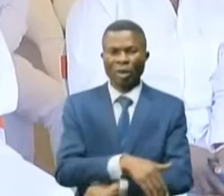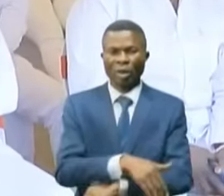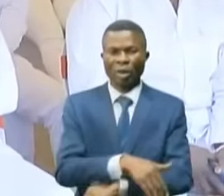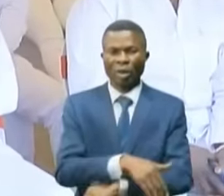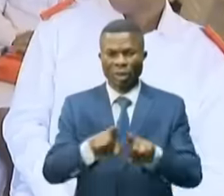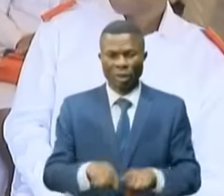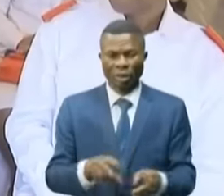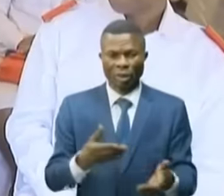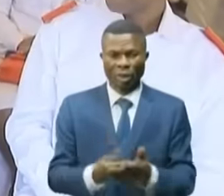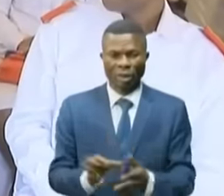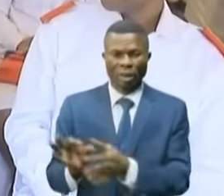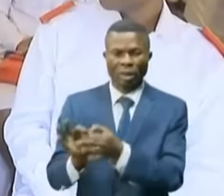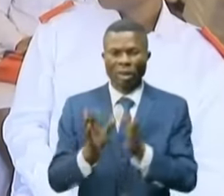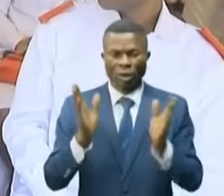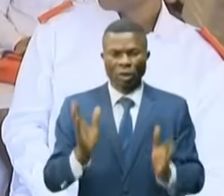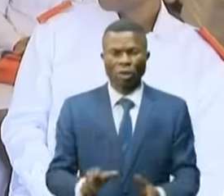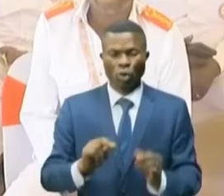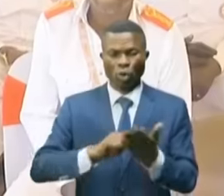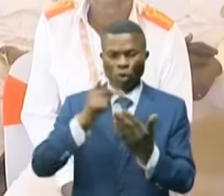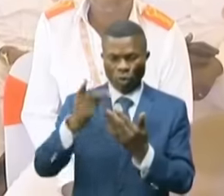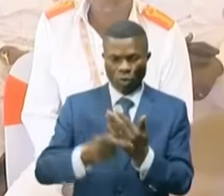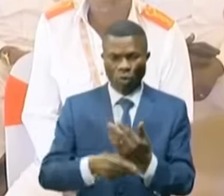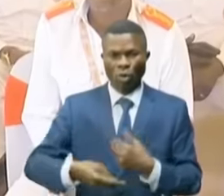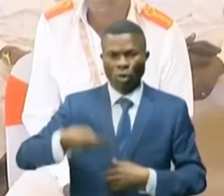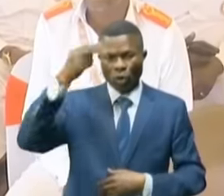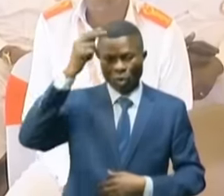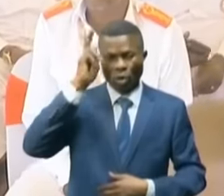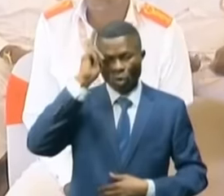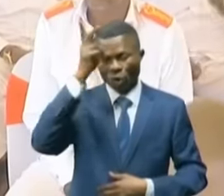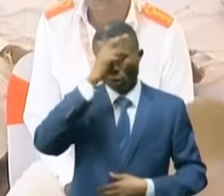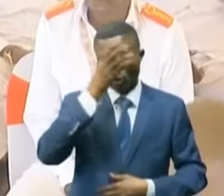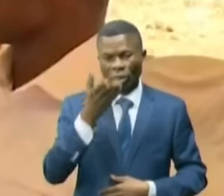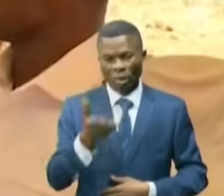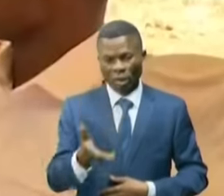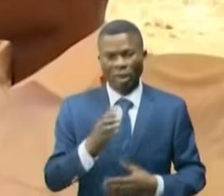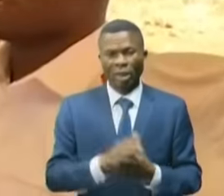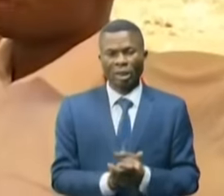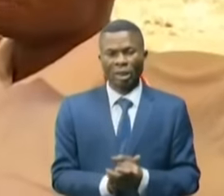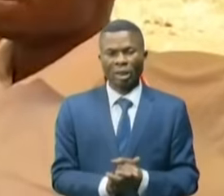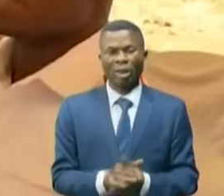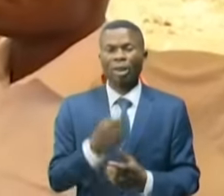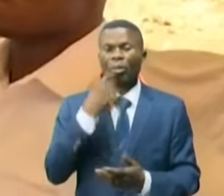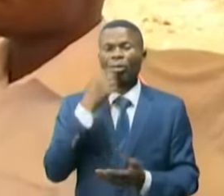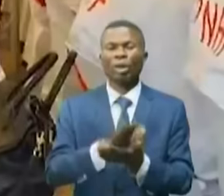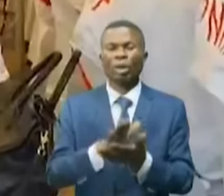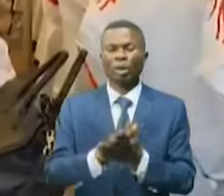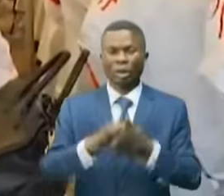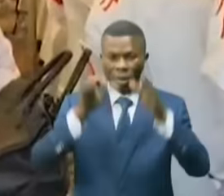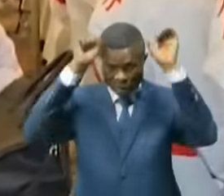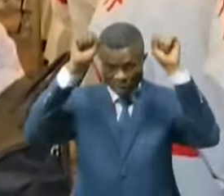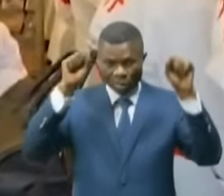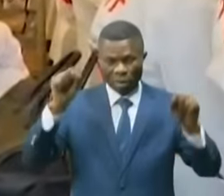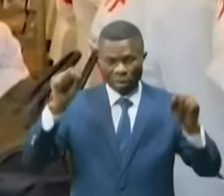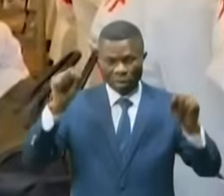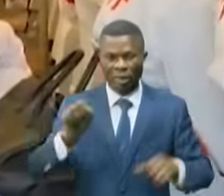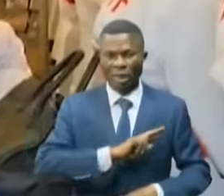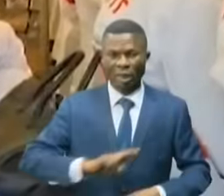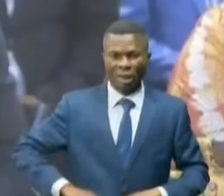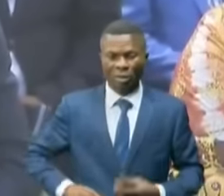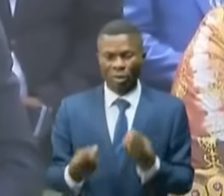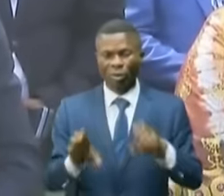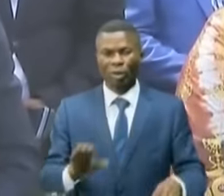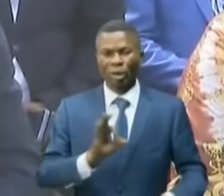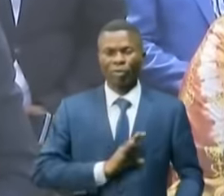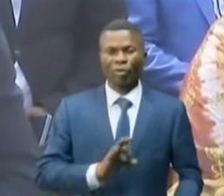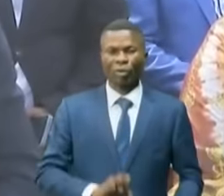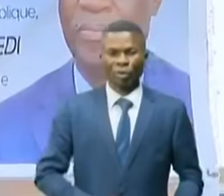d'ESCA. Le coordonnateur du PNHF Okatonga, Patrick Ilungamume Kabuji, a remercié le président de la RDC, Félix-Antoine Tshisekedi